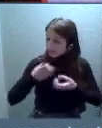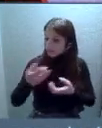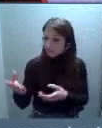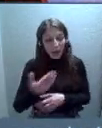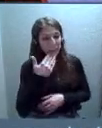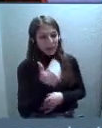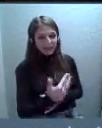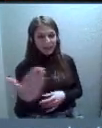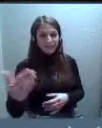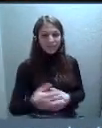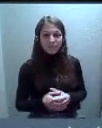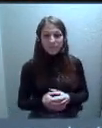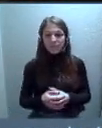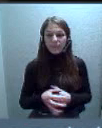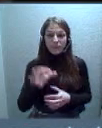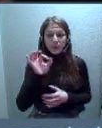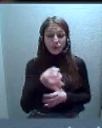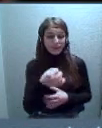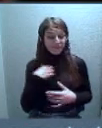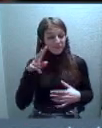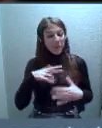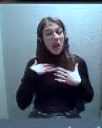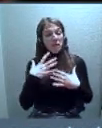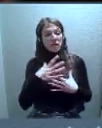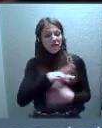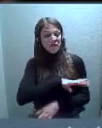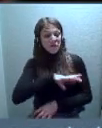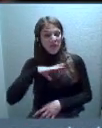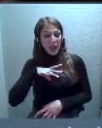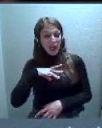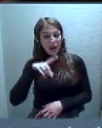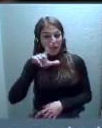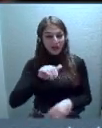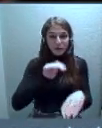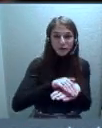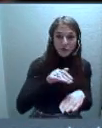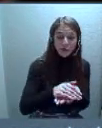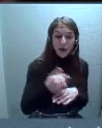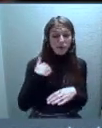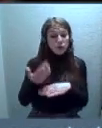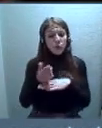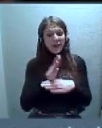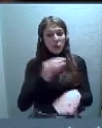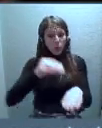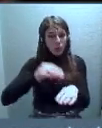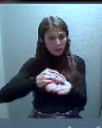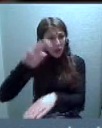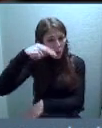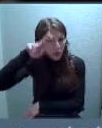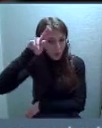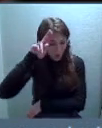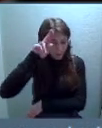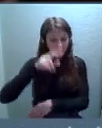Un petit mot pour dire que je suis très honorée d'être avec vous ce soir. Je représente ici le Conseil de l'Europe, qui est une organisation